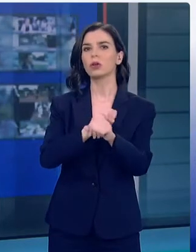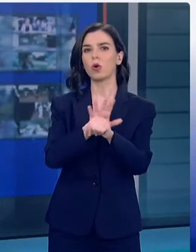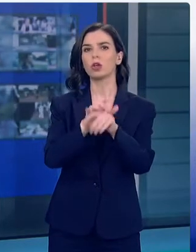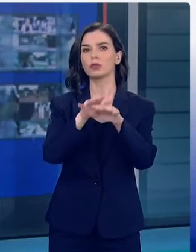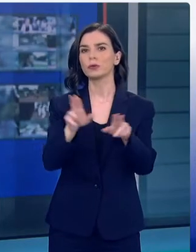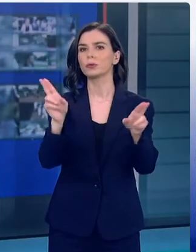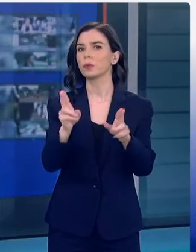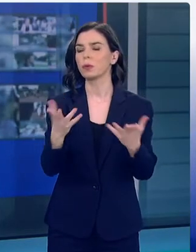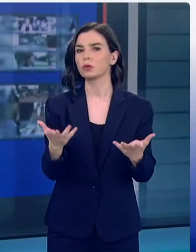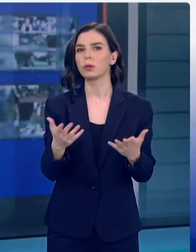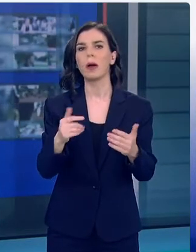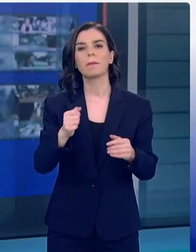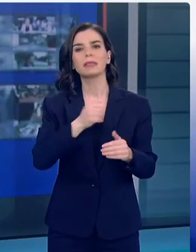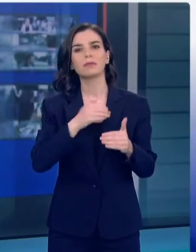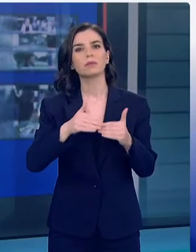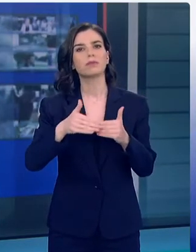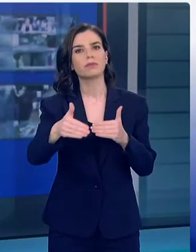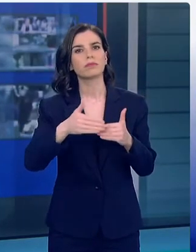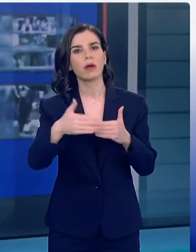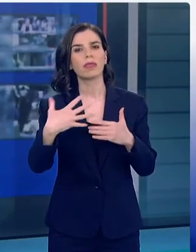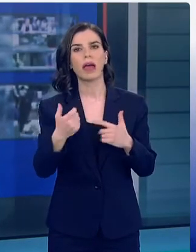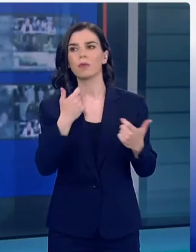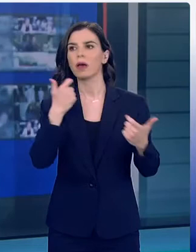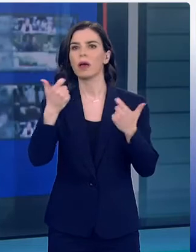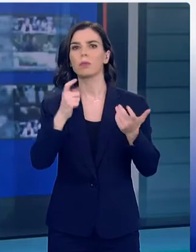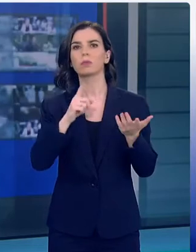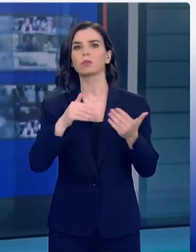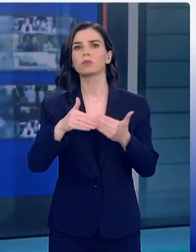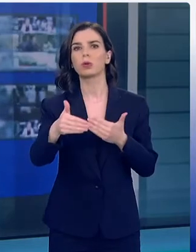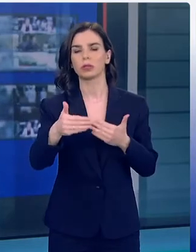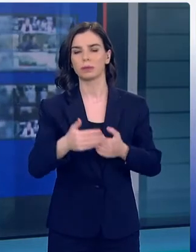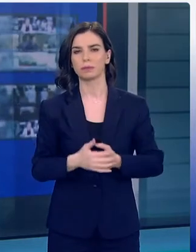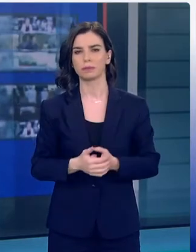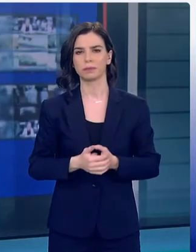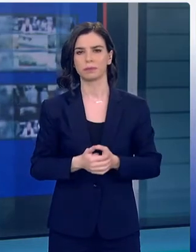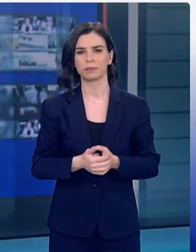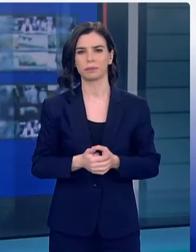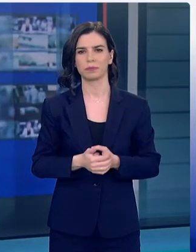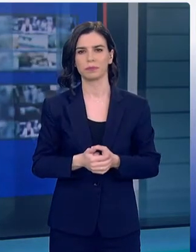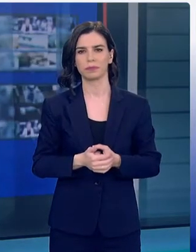Για πόσο διάστημα ακόμη θεωρείτε πως θα βρισκόμαστε σε επαγρύπνηση?